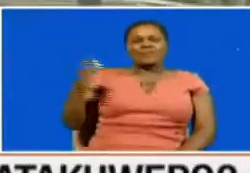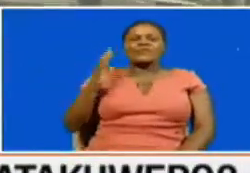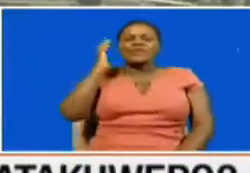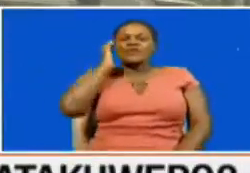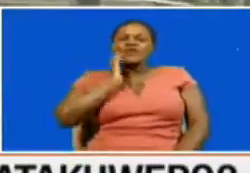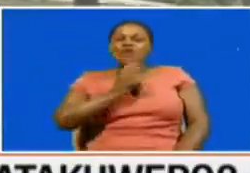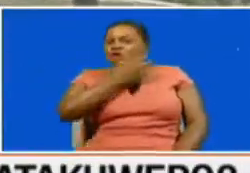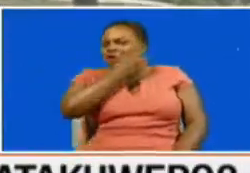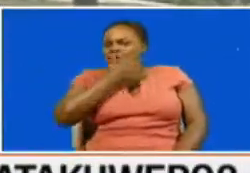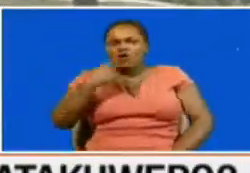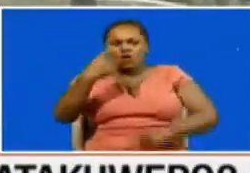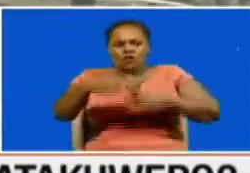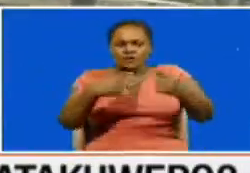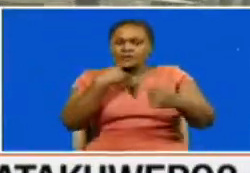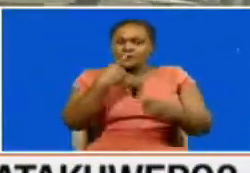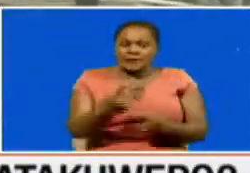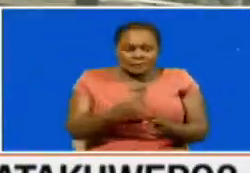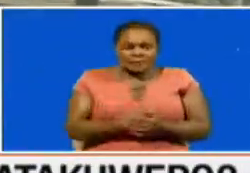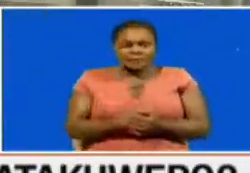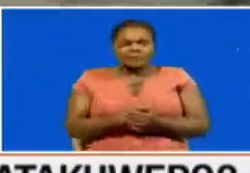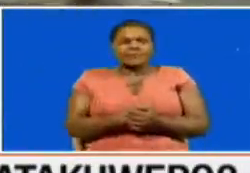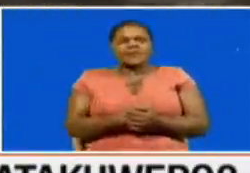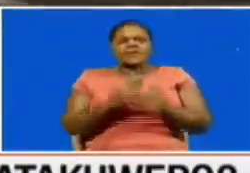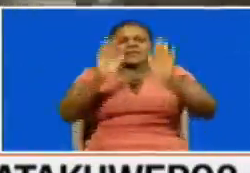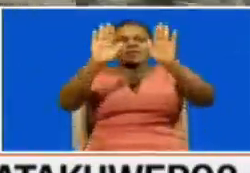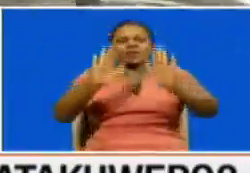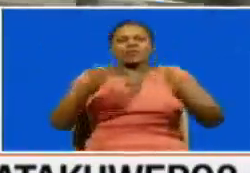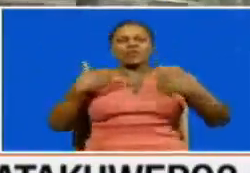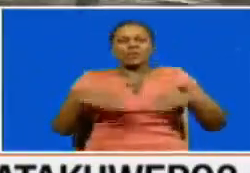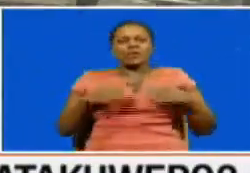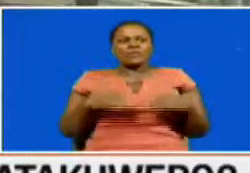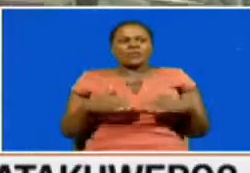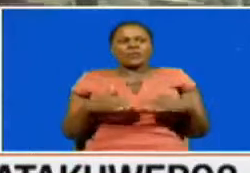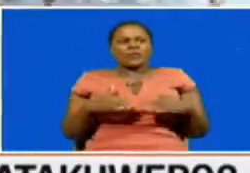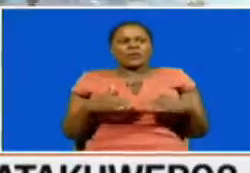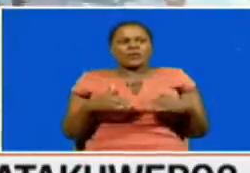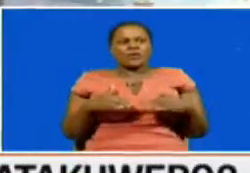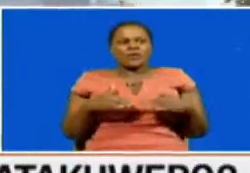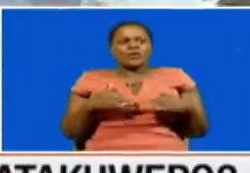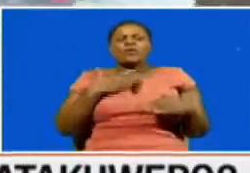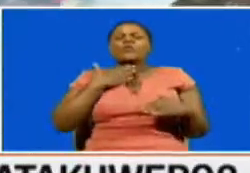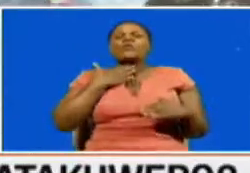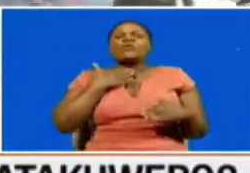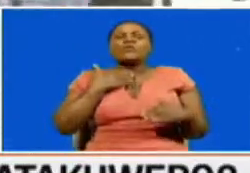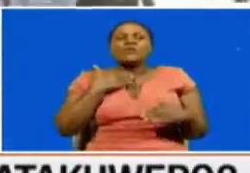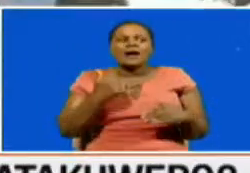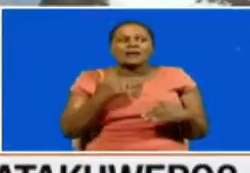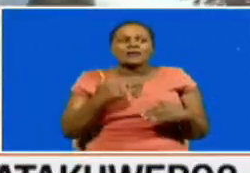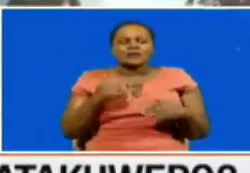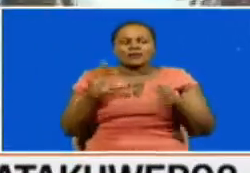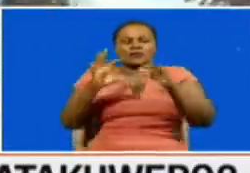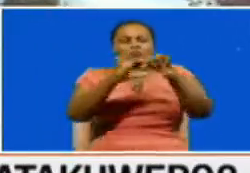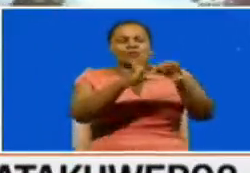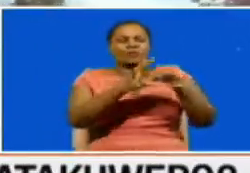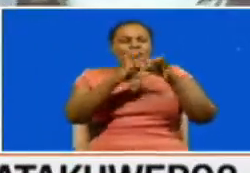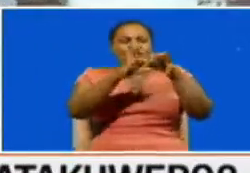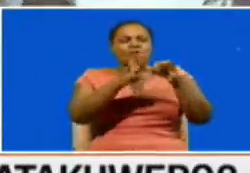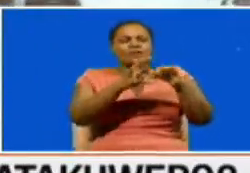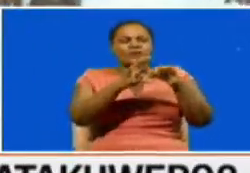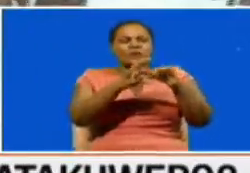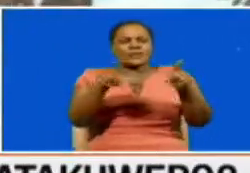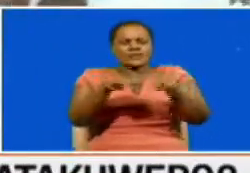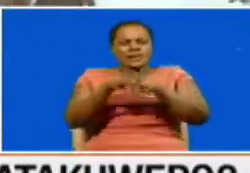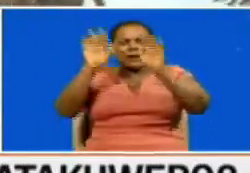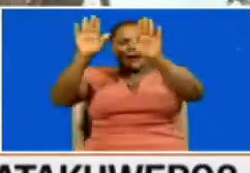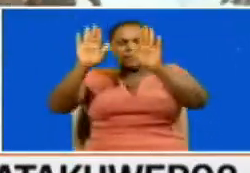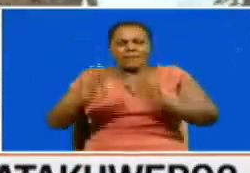Nyong'o anaendelea kusema kwamba watu wa Kisumu wanasalia kujitolea kwa matamanio ya muungano wa Azimio la Umoja na